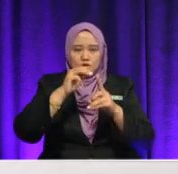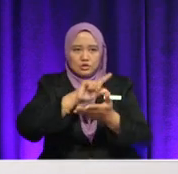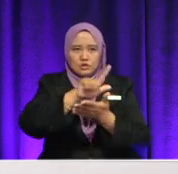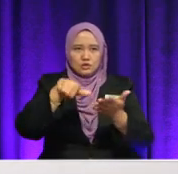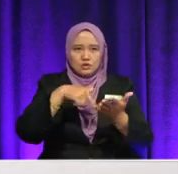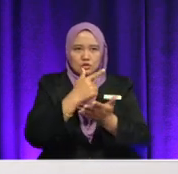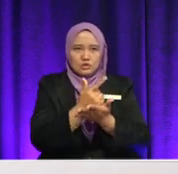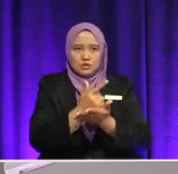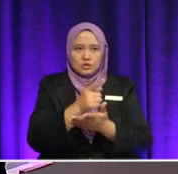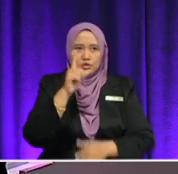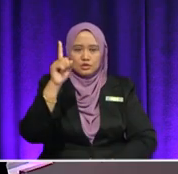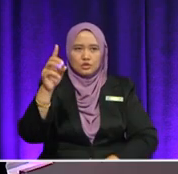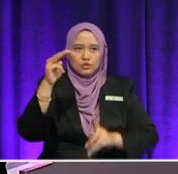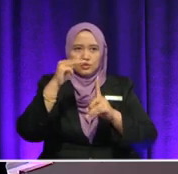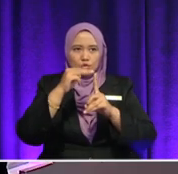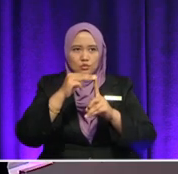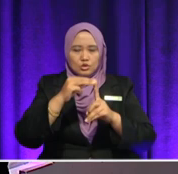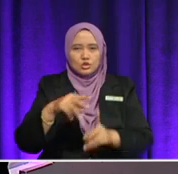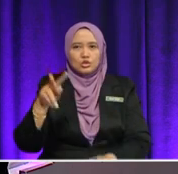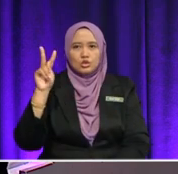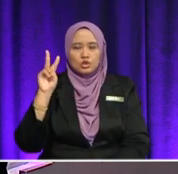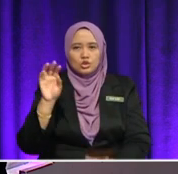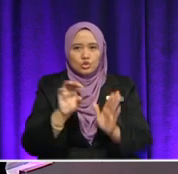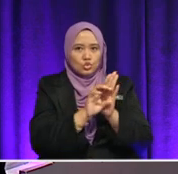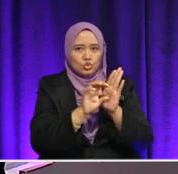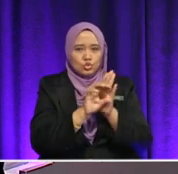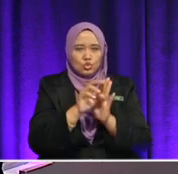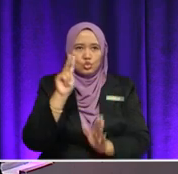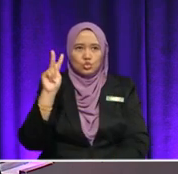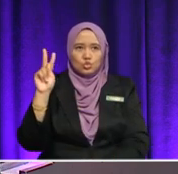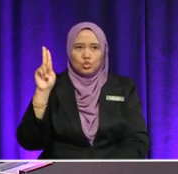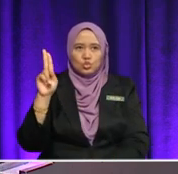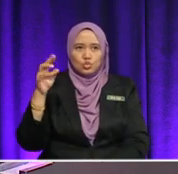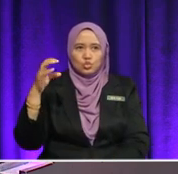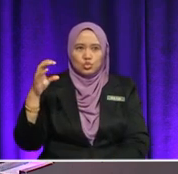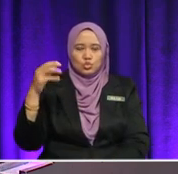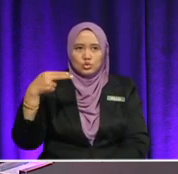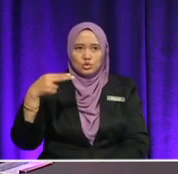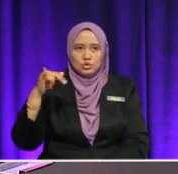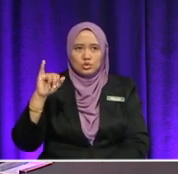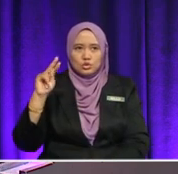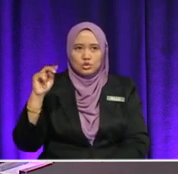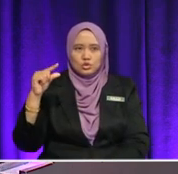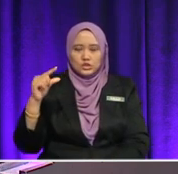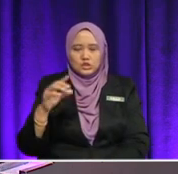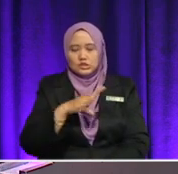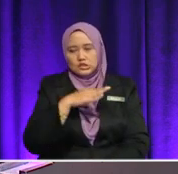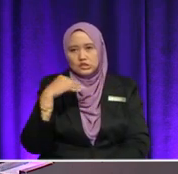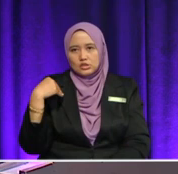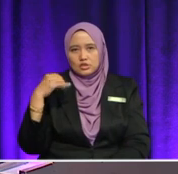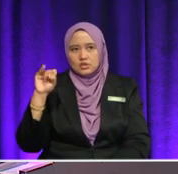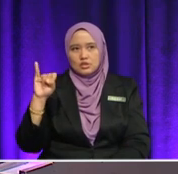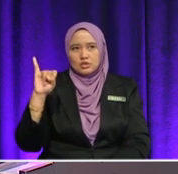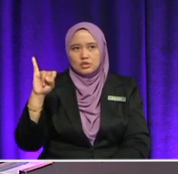itu satu jawaban adalah jumlah bilangan kawasan yaitu bertandingkan